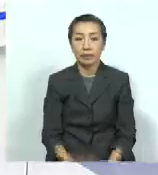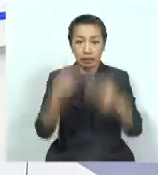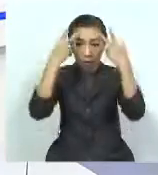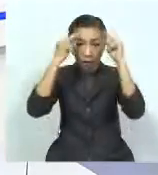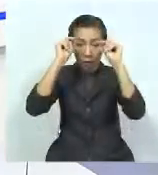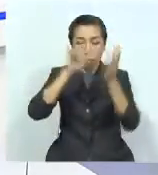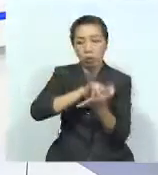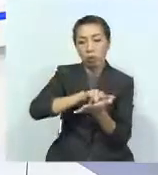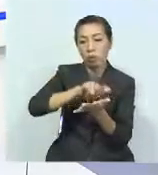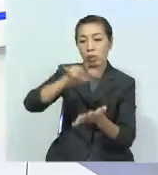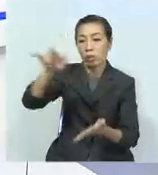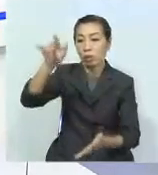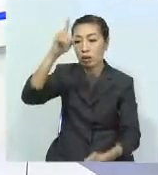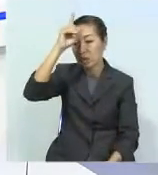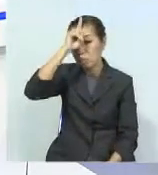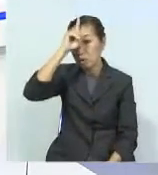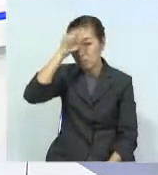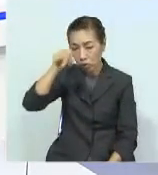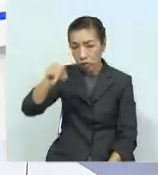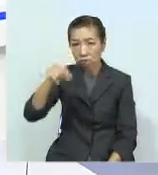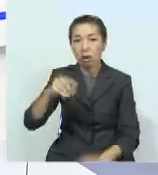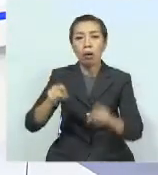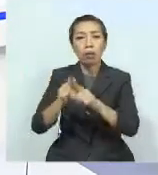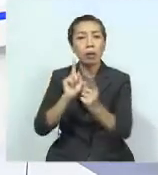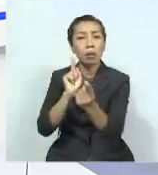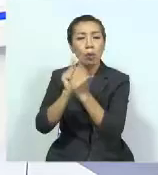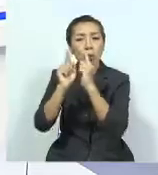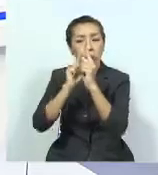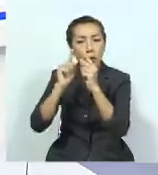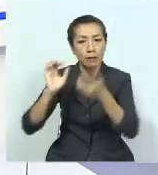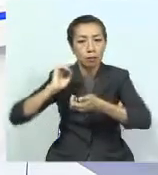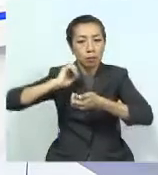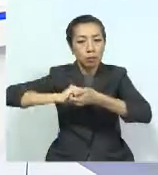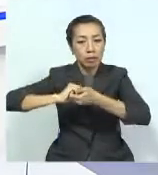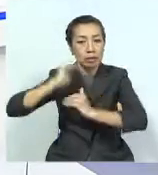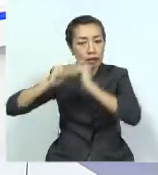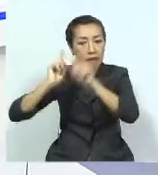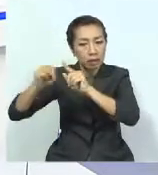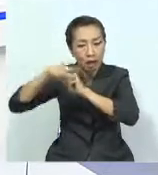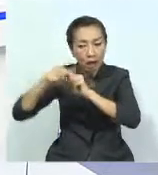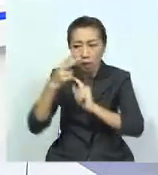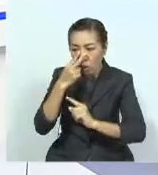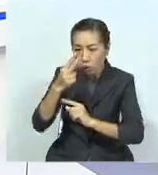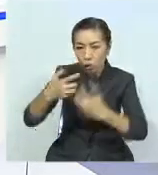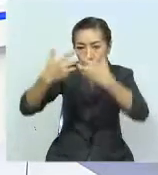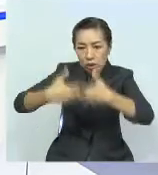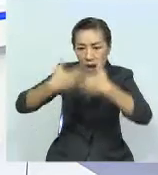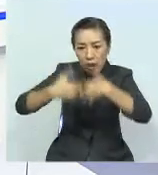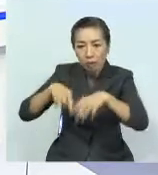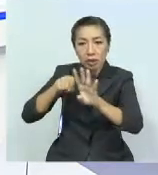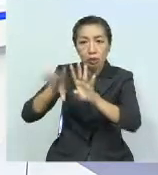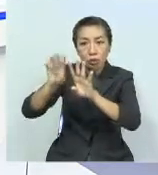นายกรัฐมนตรีเดินทางเยือนสหพันธ์สาธารณรัฐเยอรมนีเพื่อพบหารือพัฒนาความสัมพันธ์รวมทั้งศึกษาการพัฒนาอุตสาหกร